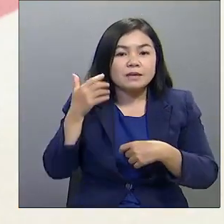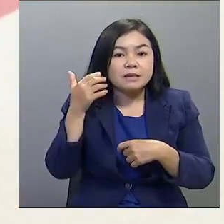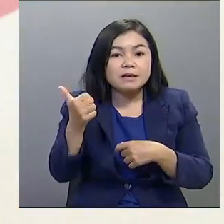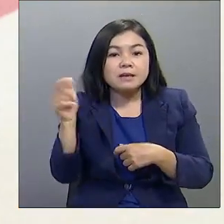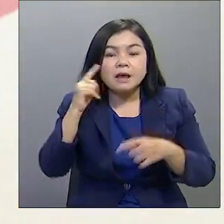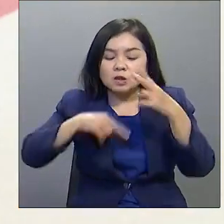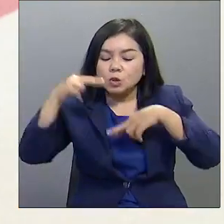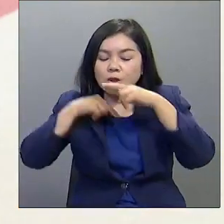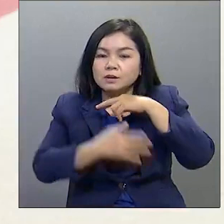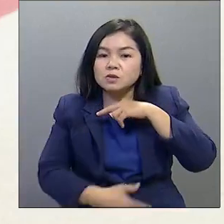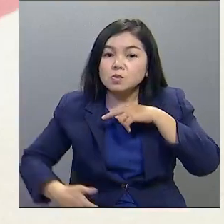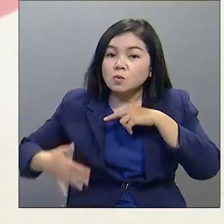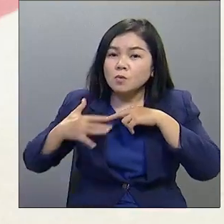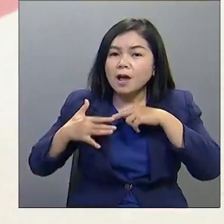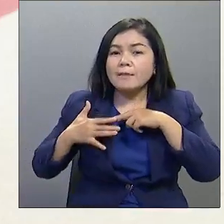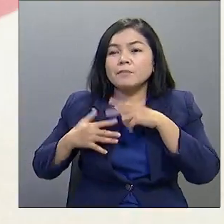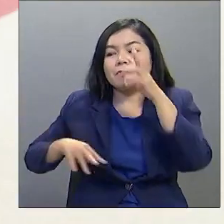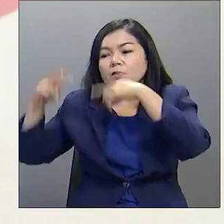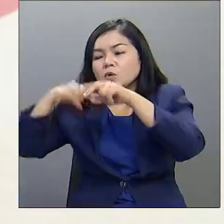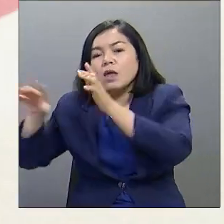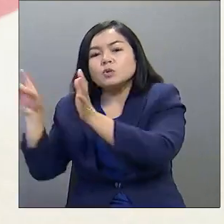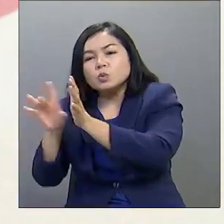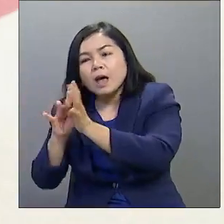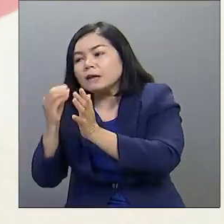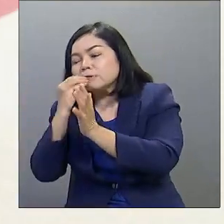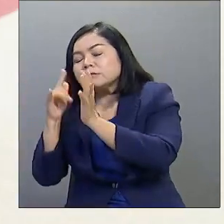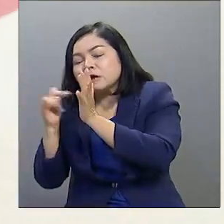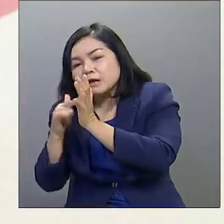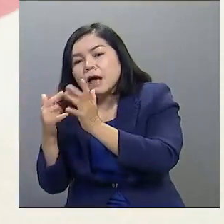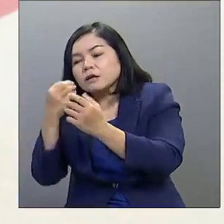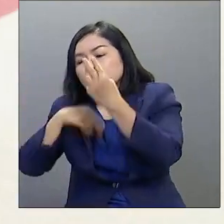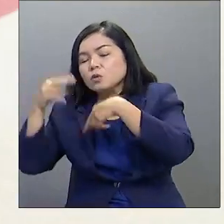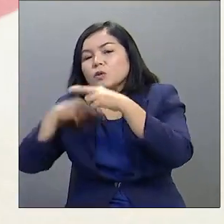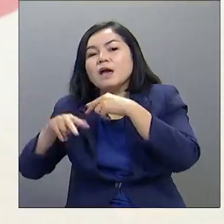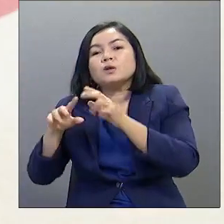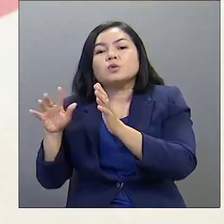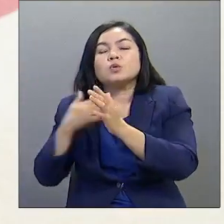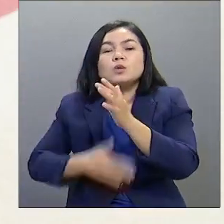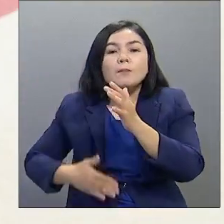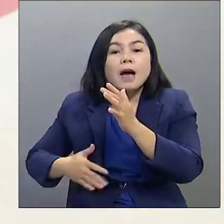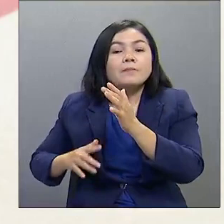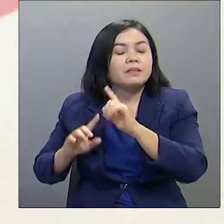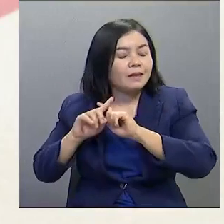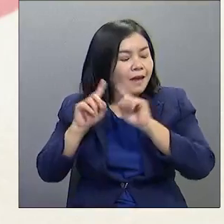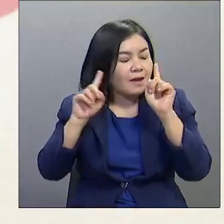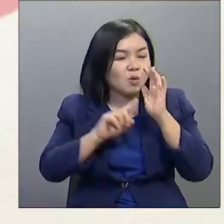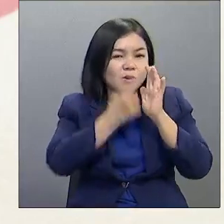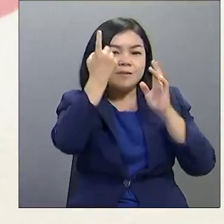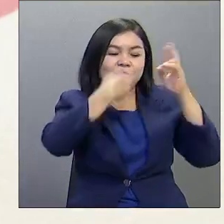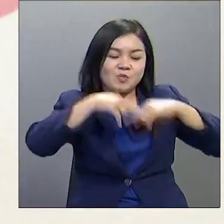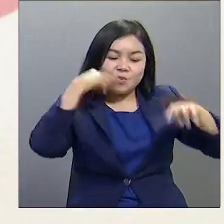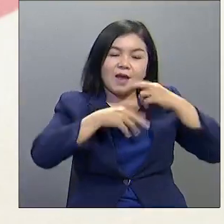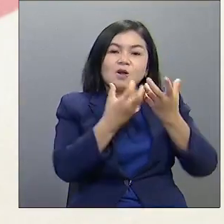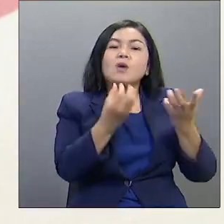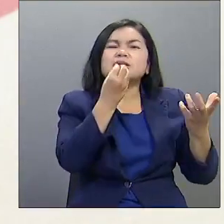นเนี่ยดูแลสุขภาพโดยปลายเหตุเนาะไปหาอยู่ยาหาอาหารเสริมวิตามินกินกันแต่จริงๆแล้วนะครับเราสามารถเริ่มต้นได้ด้วยอาหารการ